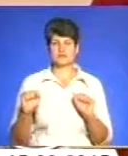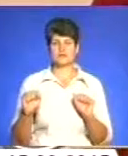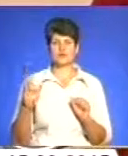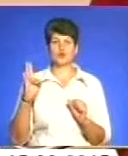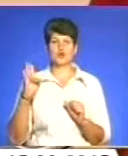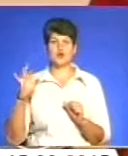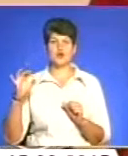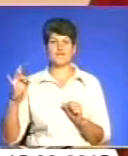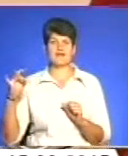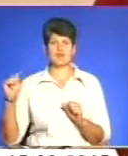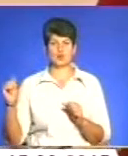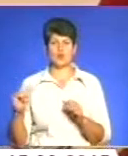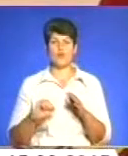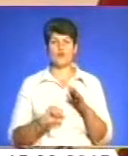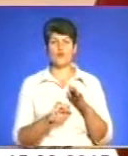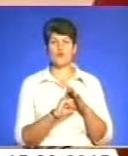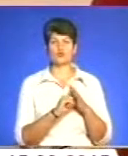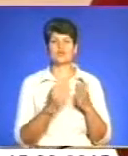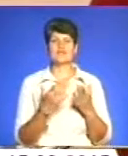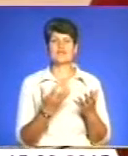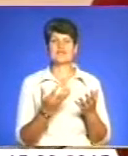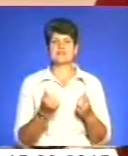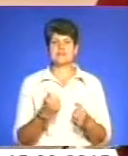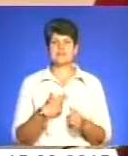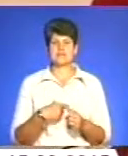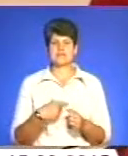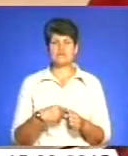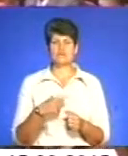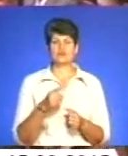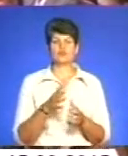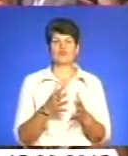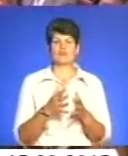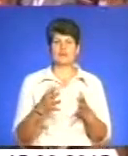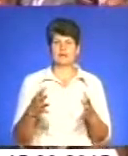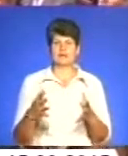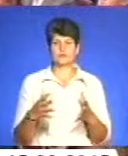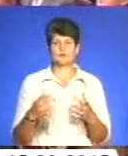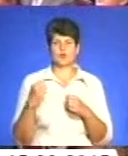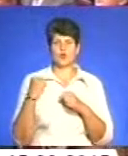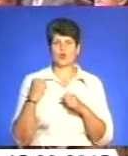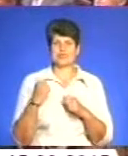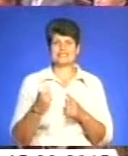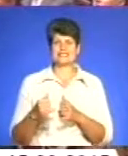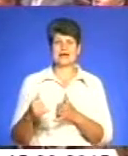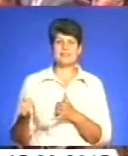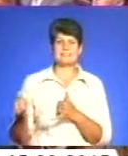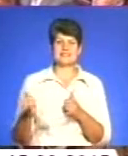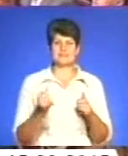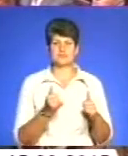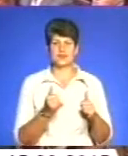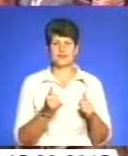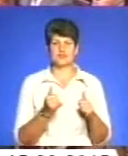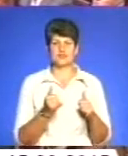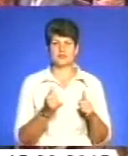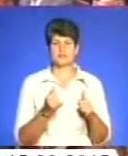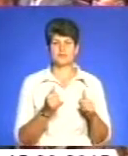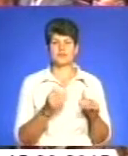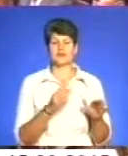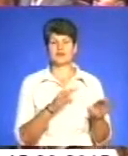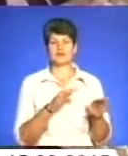Україно-Норвезького фонду, який взяв на себе ту велику ношу, забезпечити віру в тих людей,